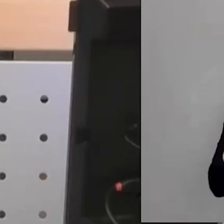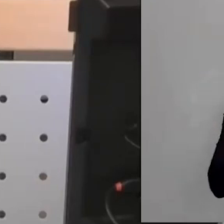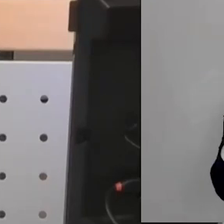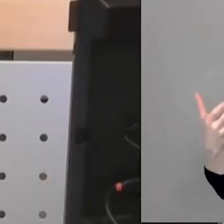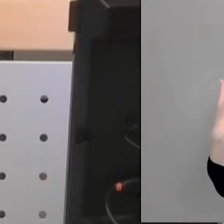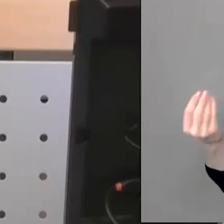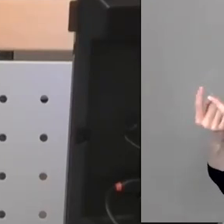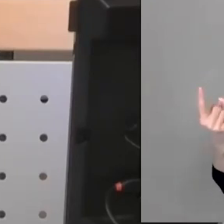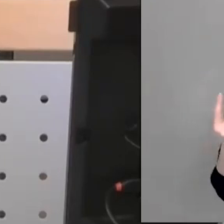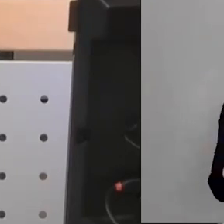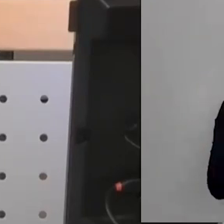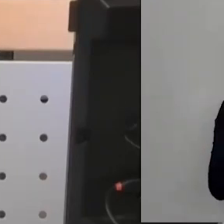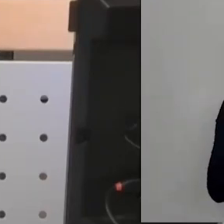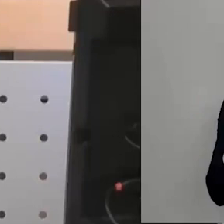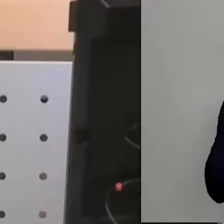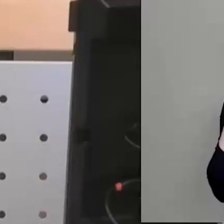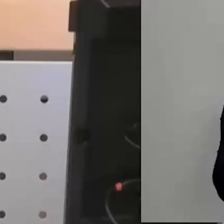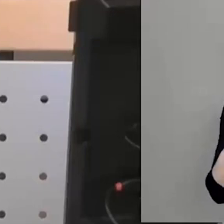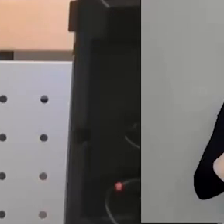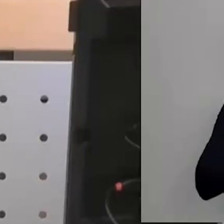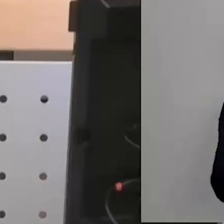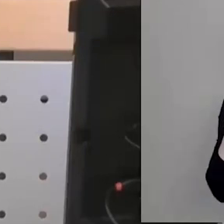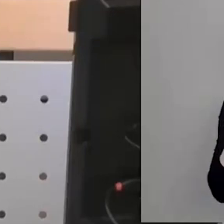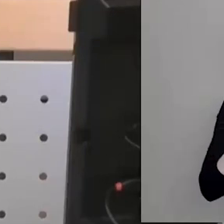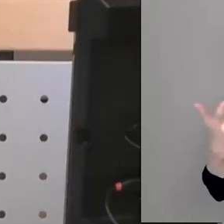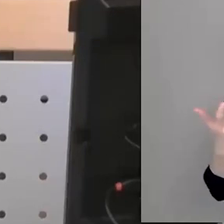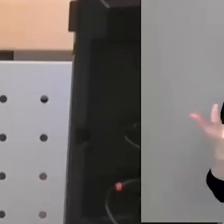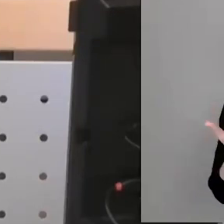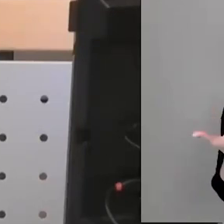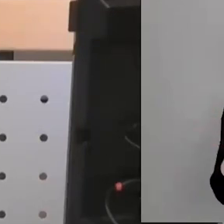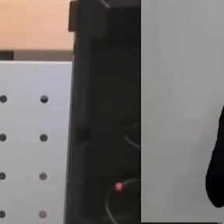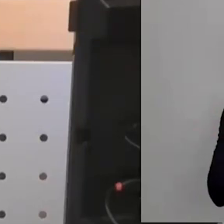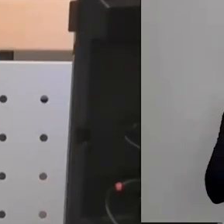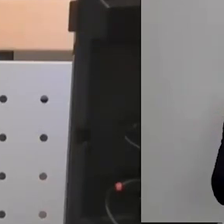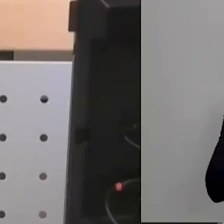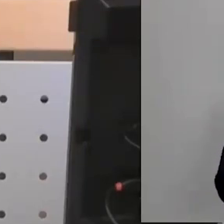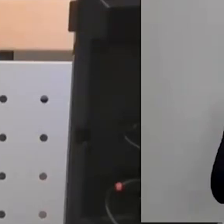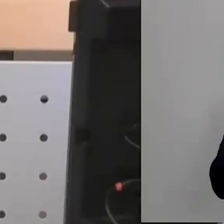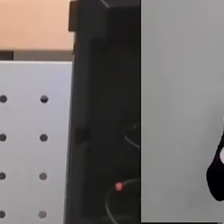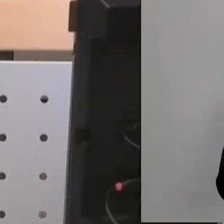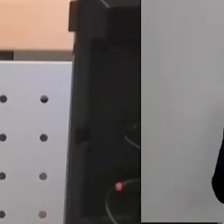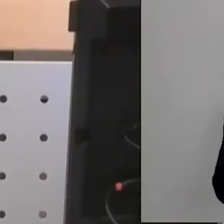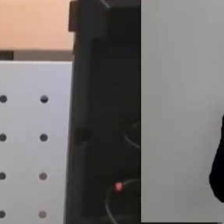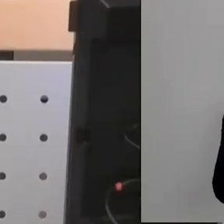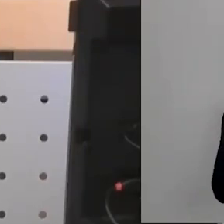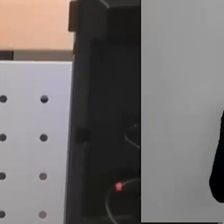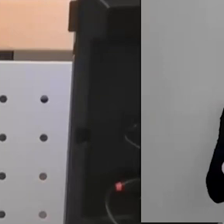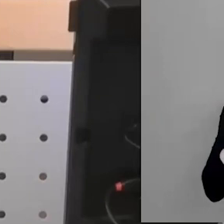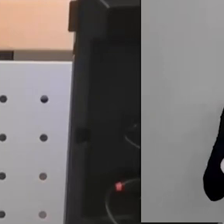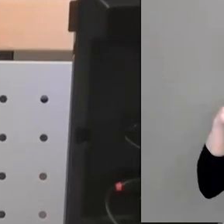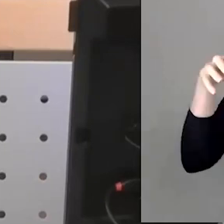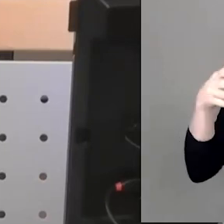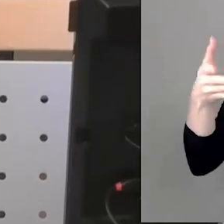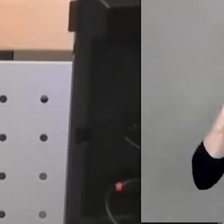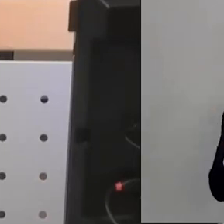Besonders lag uns am Herzen, dass es Schulen sind, die weiter weg von den Bibliotheken, von den Stadtteilbibliotheken